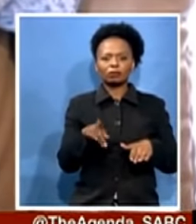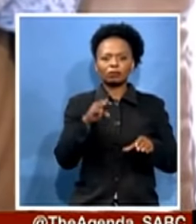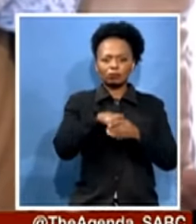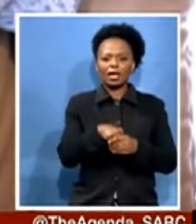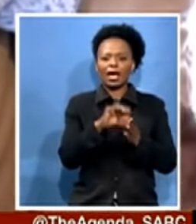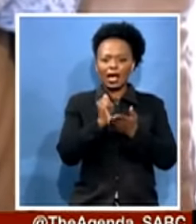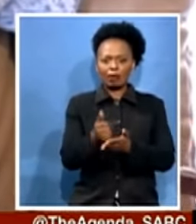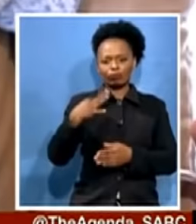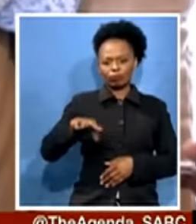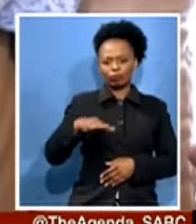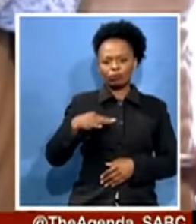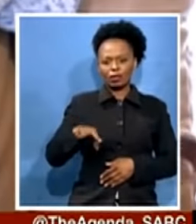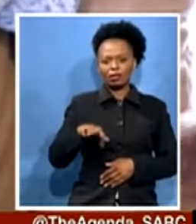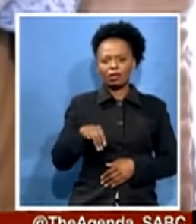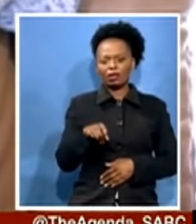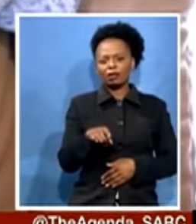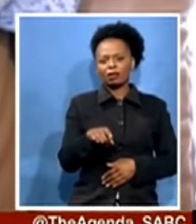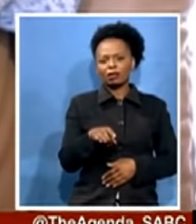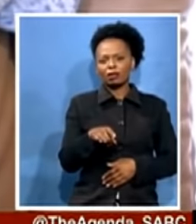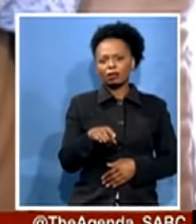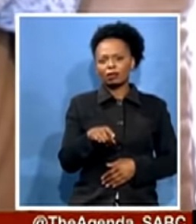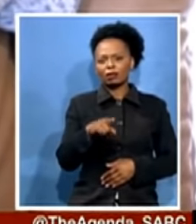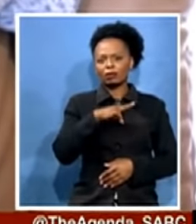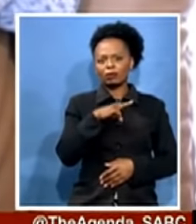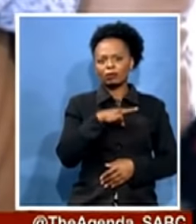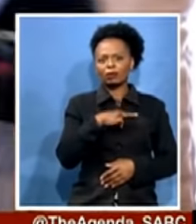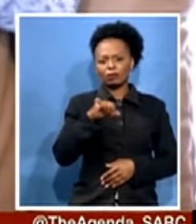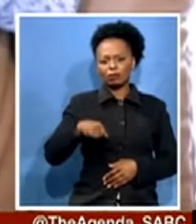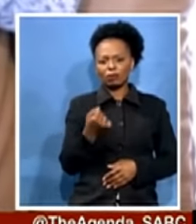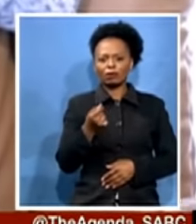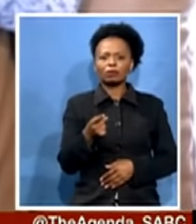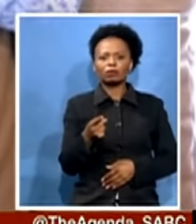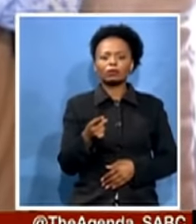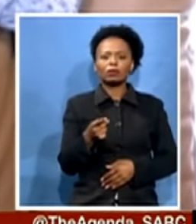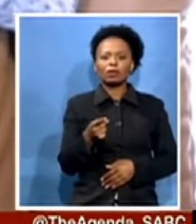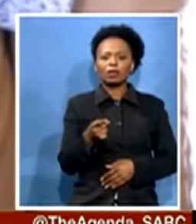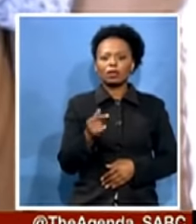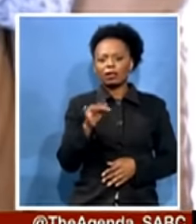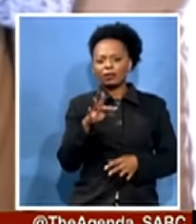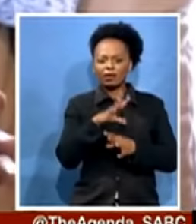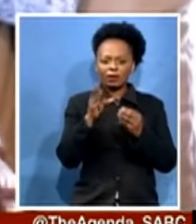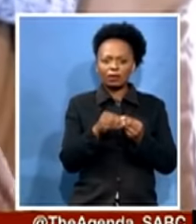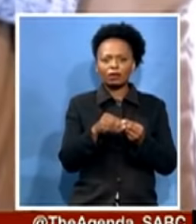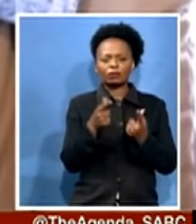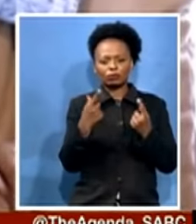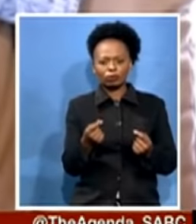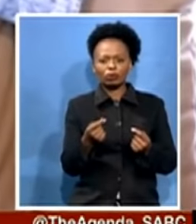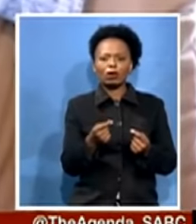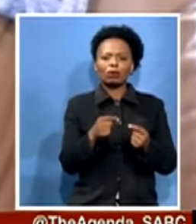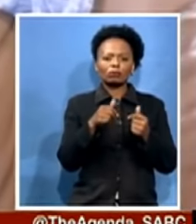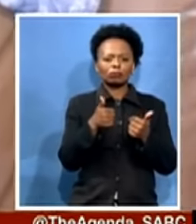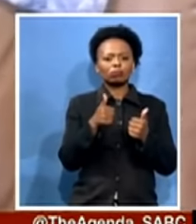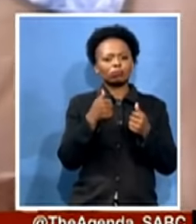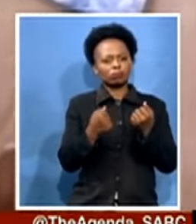uma kulungiswa lezo zindlu zilungiswe uLindani Ora sike usehambile wayaphesheya